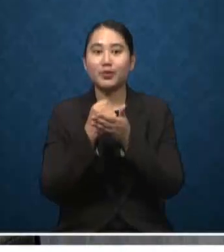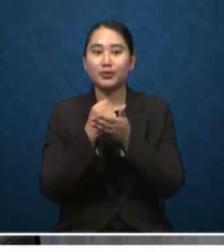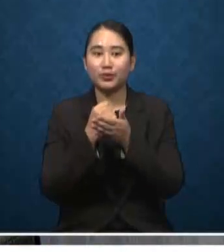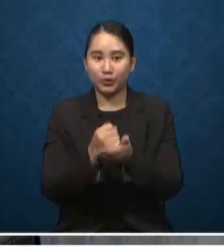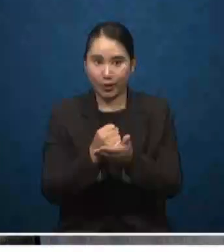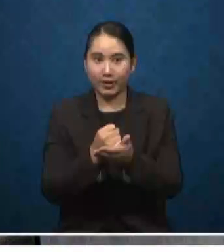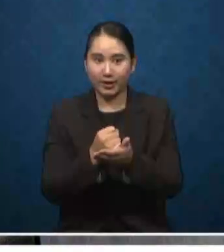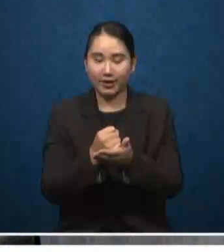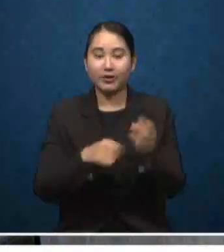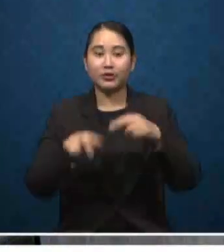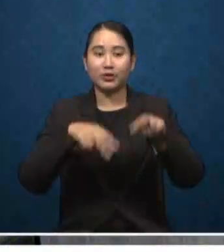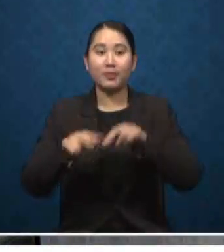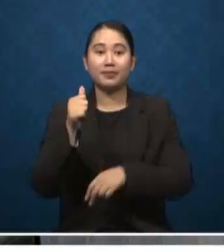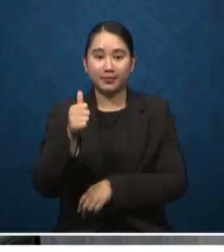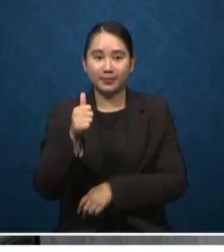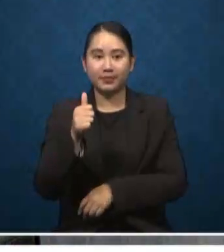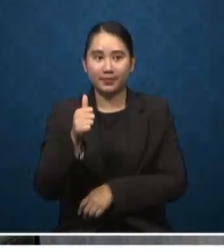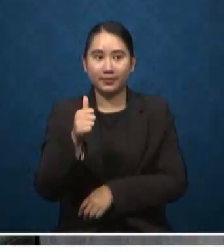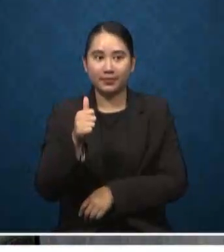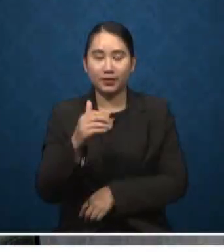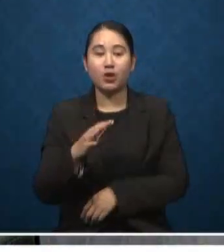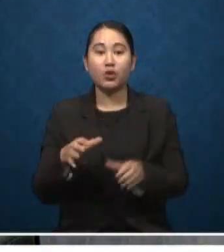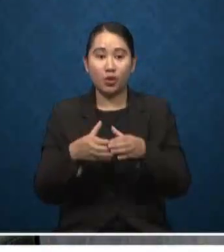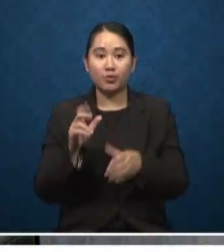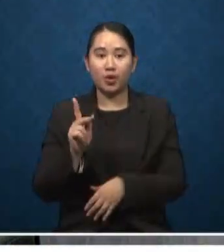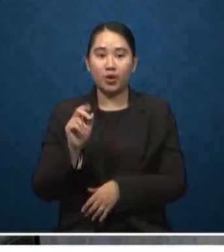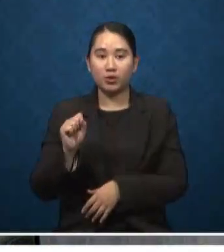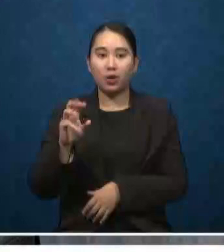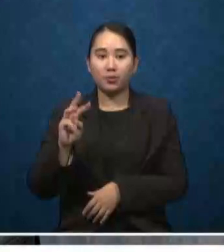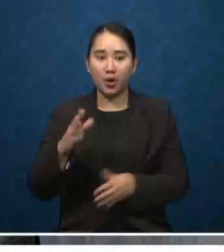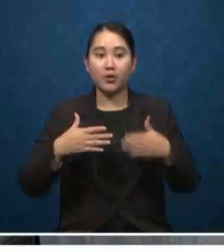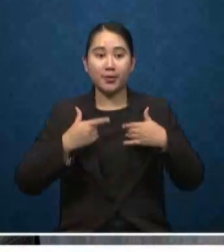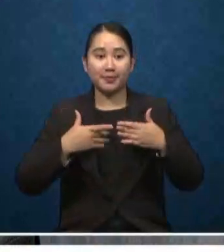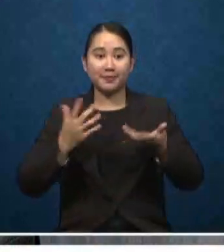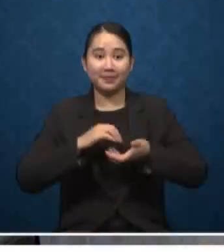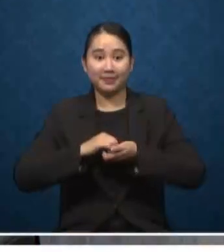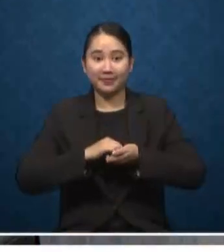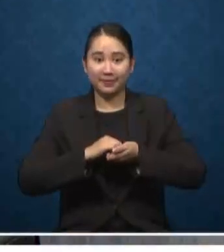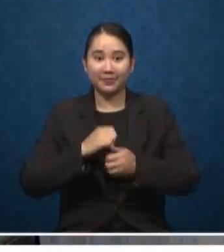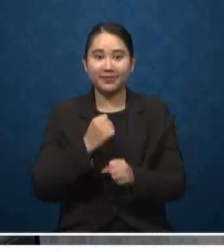รับตรวจได้นะครับโดยกรณีนี้กสม.เองก็คงพร้อมที่จะให้ความร่วมมือครับ